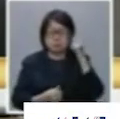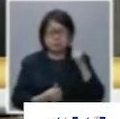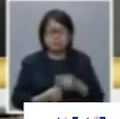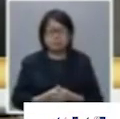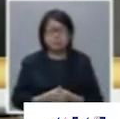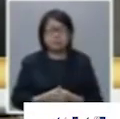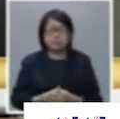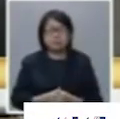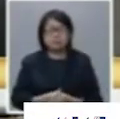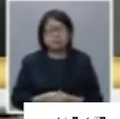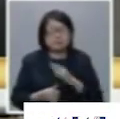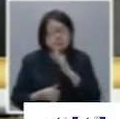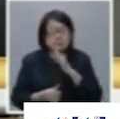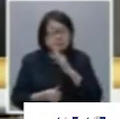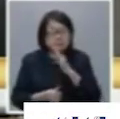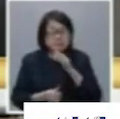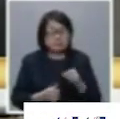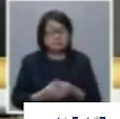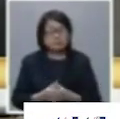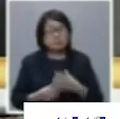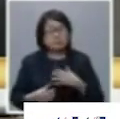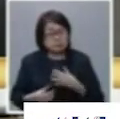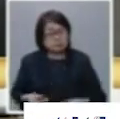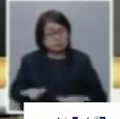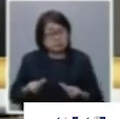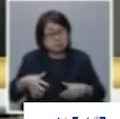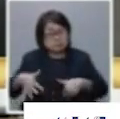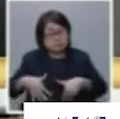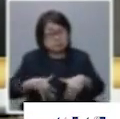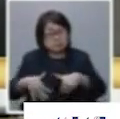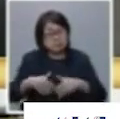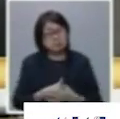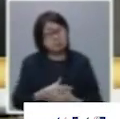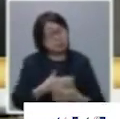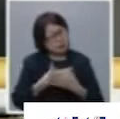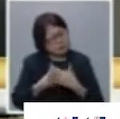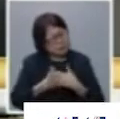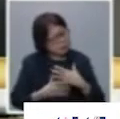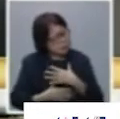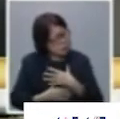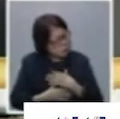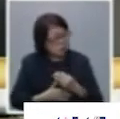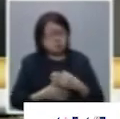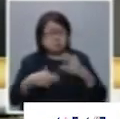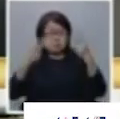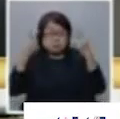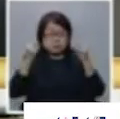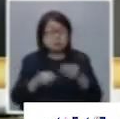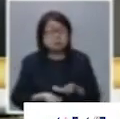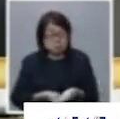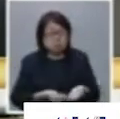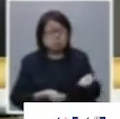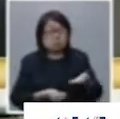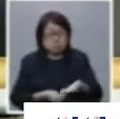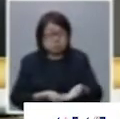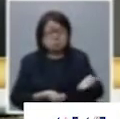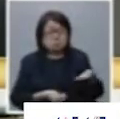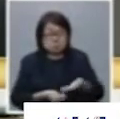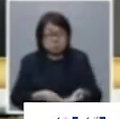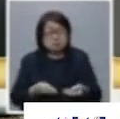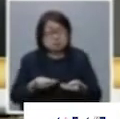ครับถ้าเกิดจะให้ประชาชนได้รักได้ชอบได้ศรัทธาต่อนายกรัฐมนตรีอันนี้เอาไปทำได้สร้างศรัทธาแ